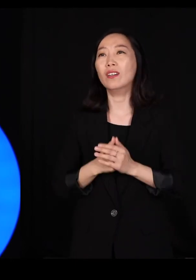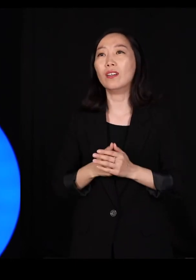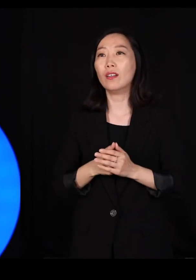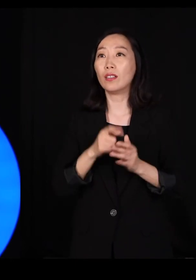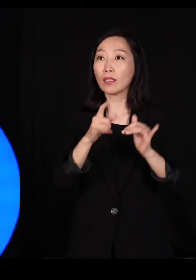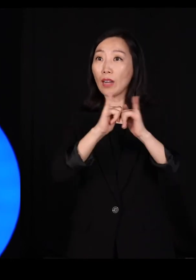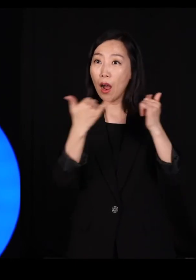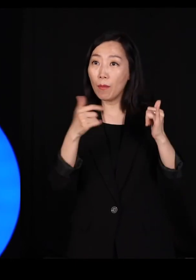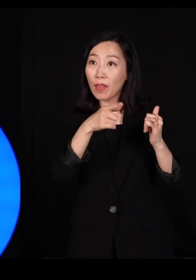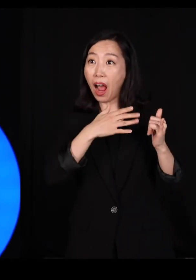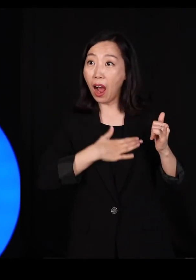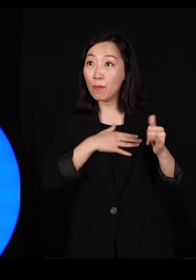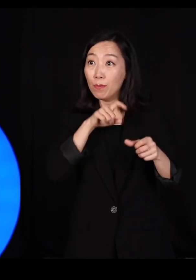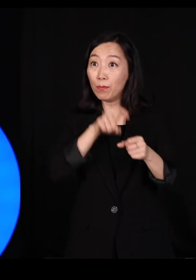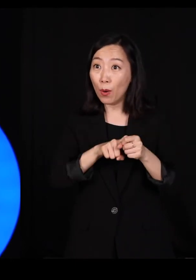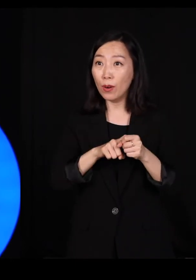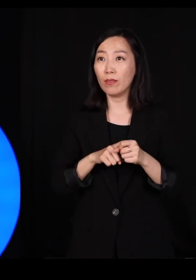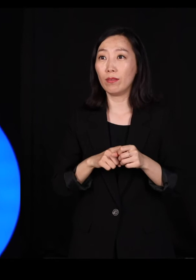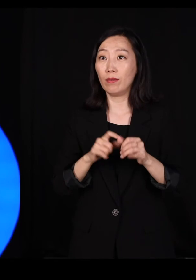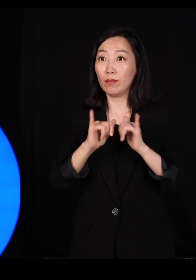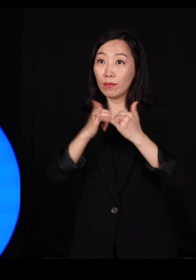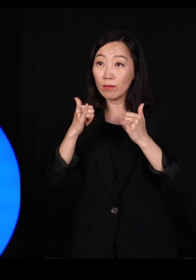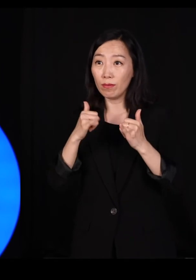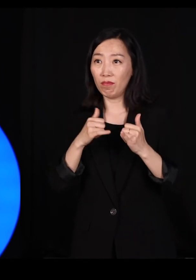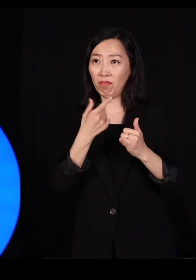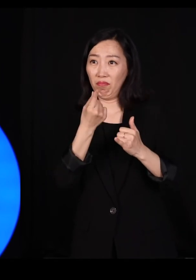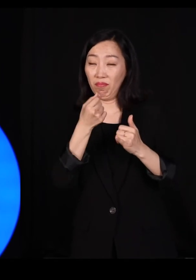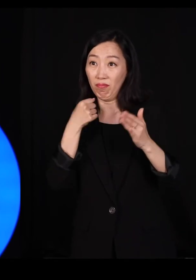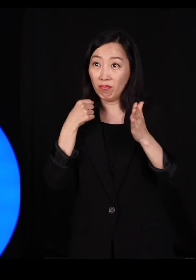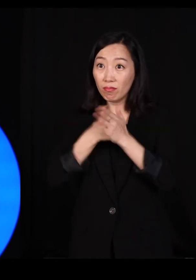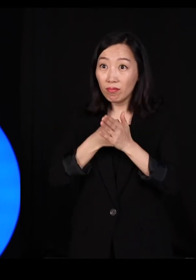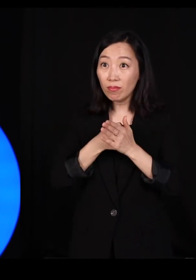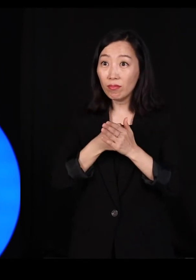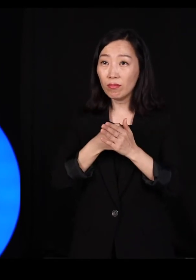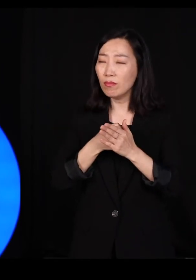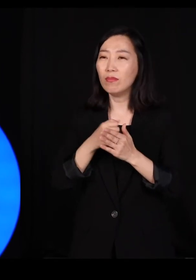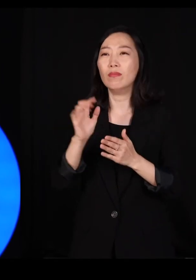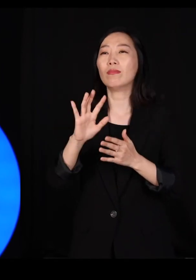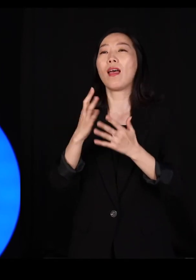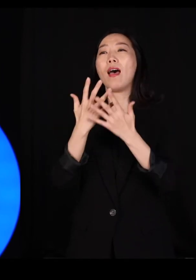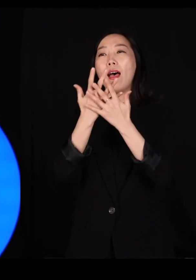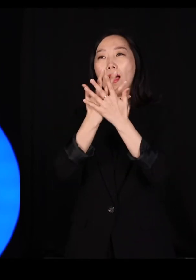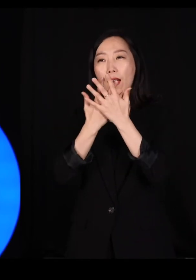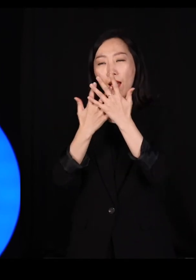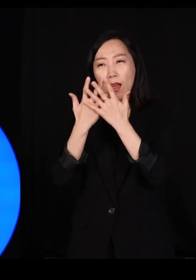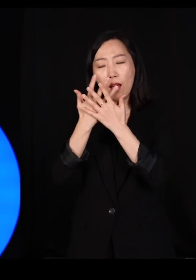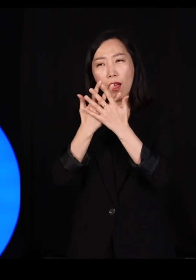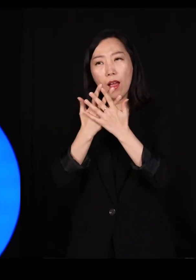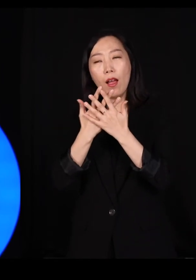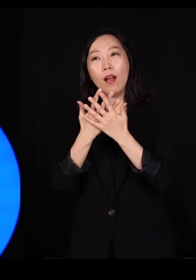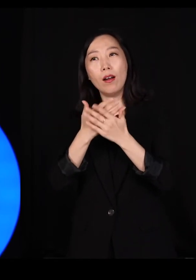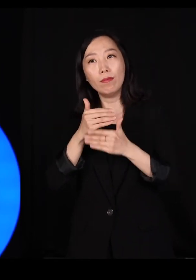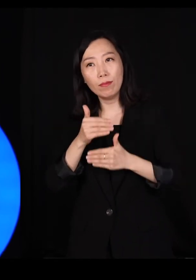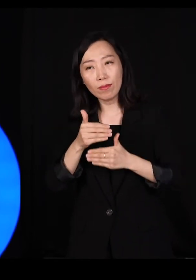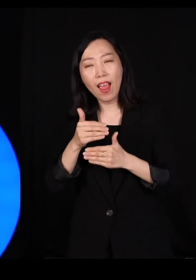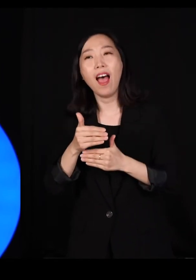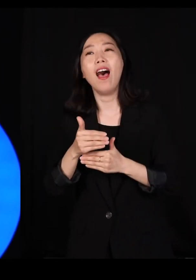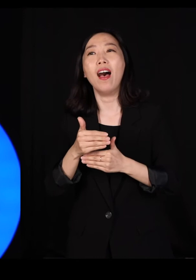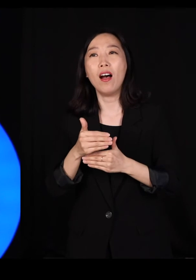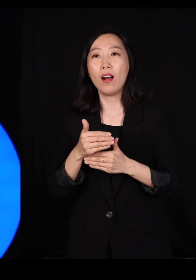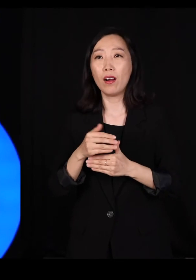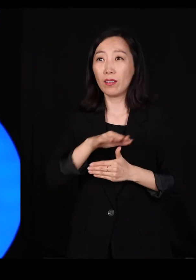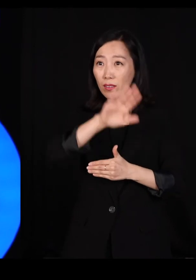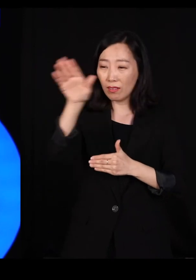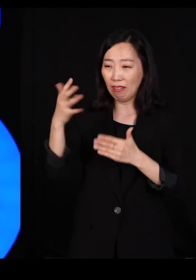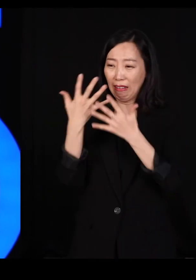위해서는 그런 걸 다 걷어 버리고 음 어떤 것으로도 담을 수 없는 그 애매함을 향해서 나아가야 되는 거죠. 근데 우리는